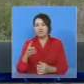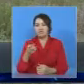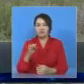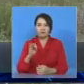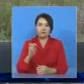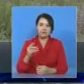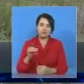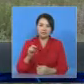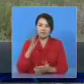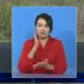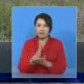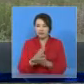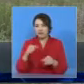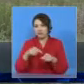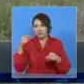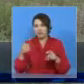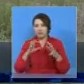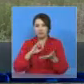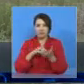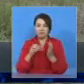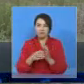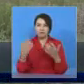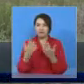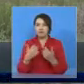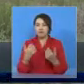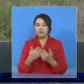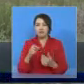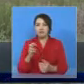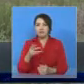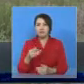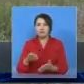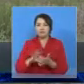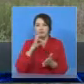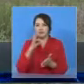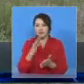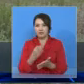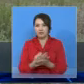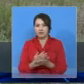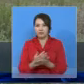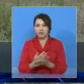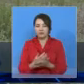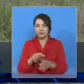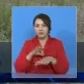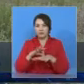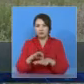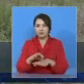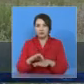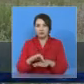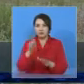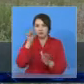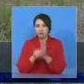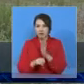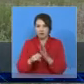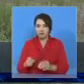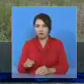бар, өзі контактный препарат, ол жұда жақсы тигеннен сразу ол нелерді атқарылады, но сразу өлтіреді сол